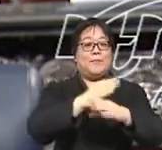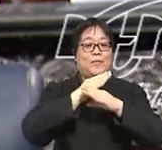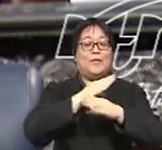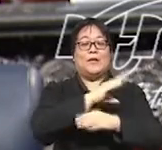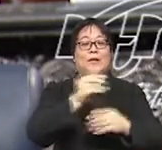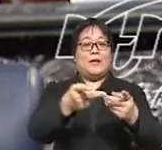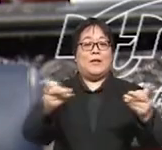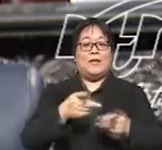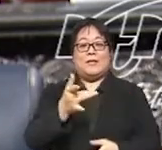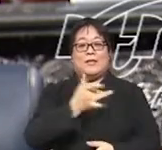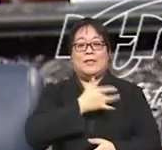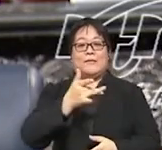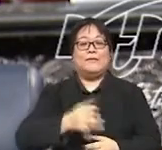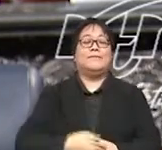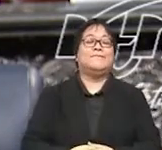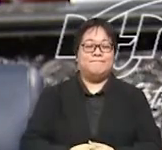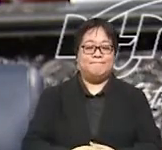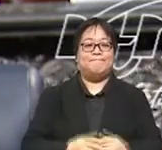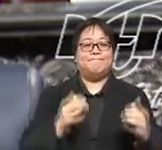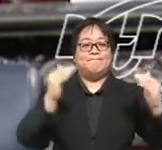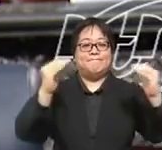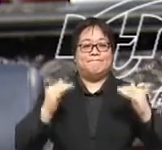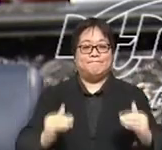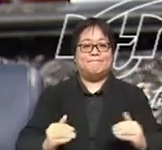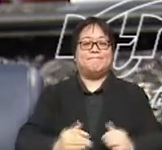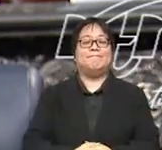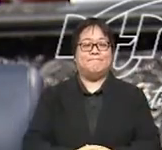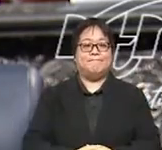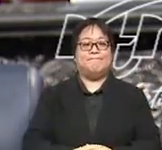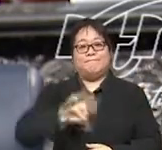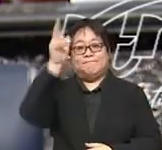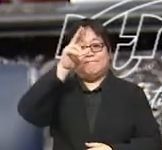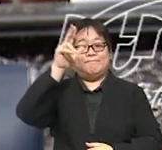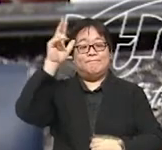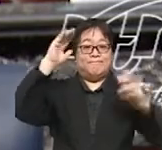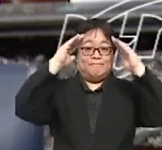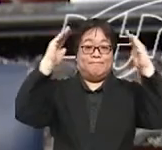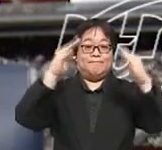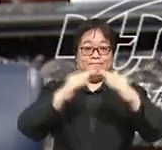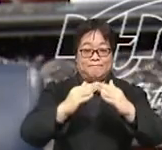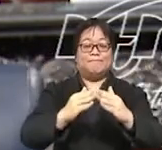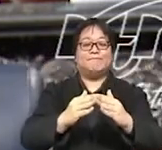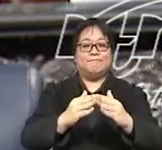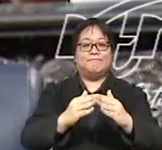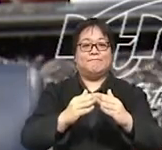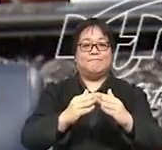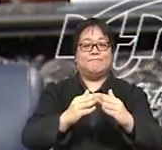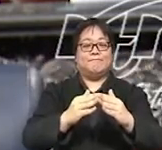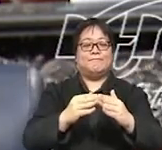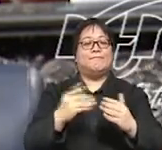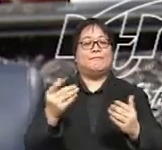sensitif alam sekitar selain ibadah itu telah ha kerjaan kok Negeri paham telah mengeluarkan